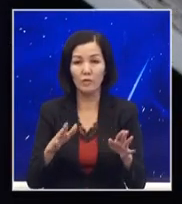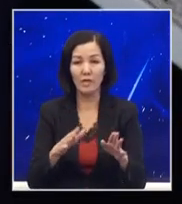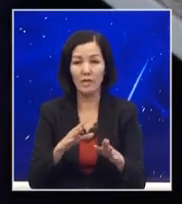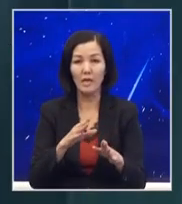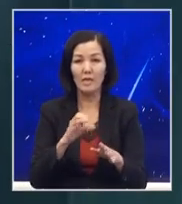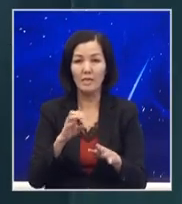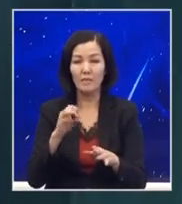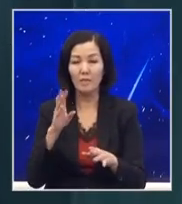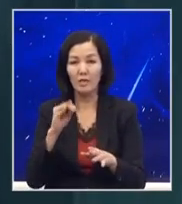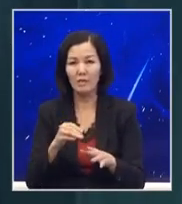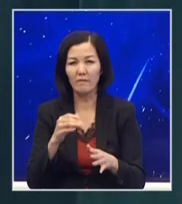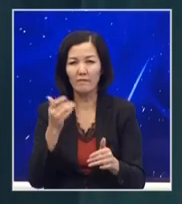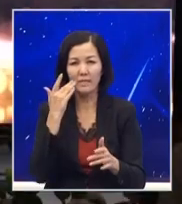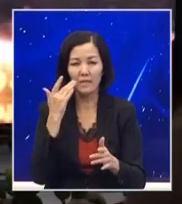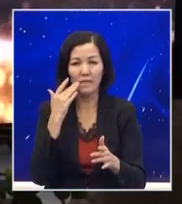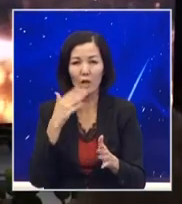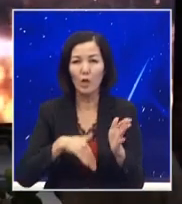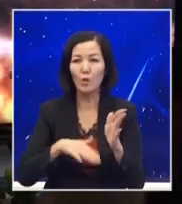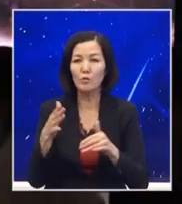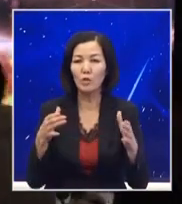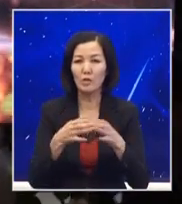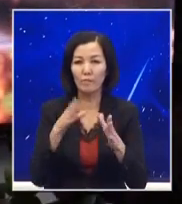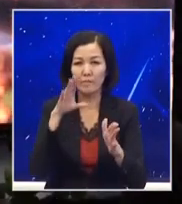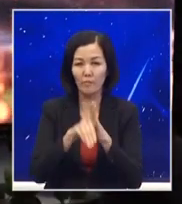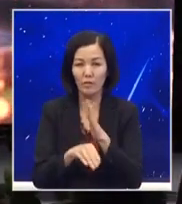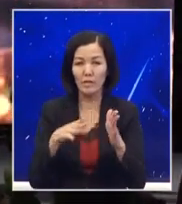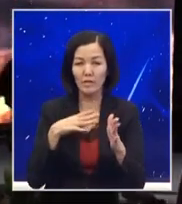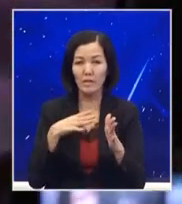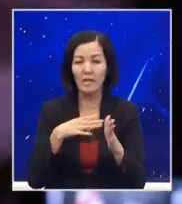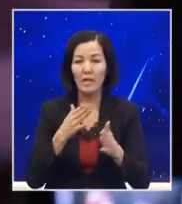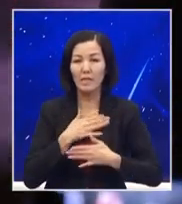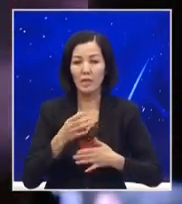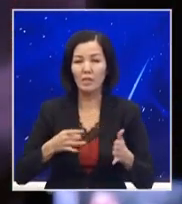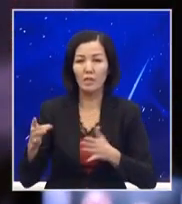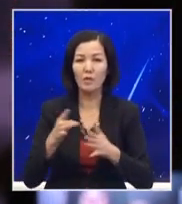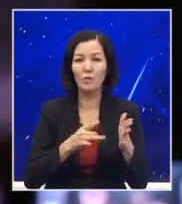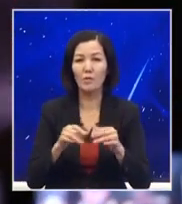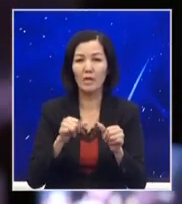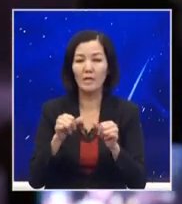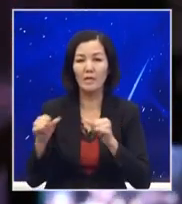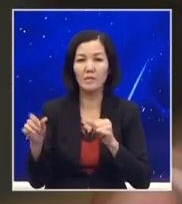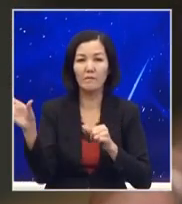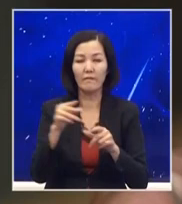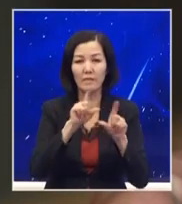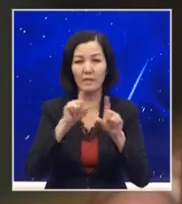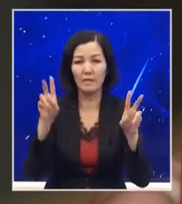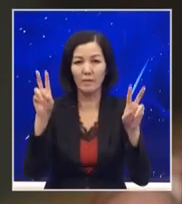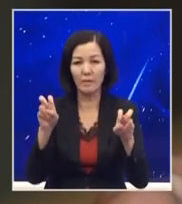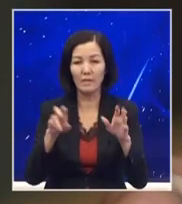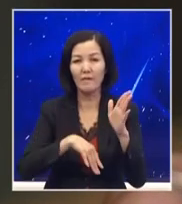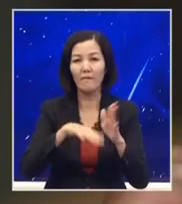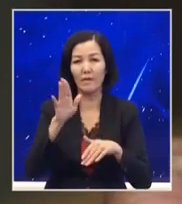семиреченские бойцы постоянно входят в топ лучших трудовых отрядов Жасыл-Ел. Таким образом, наш регион отличился сразу в 7 номинациях.